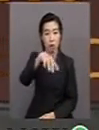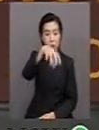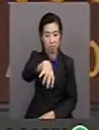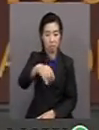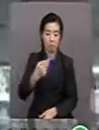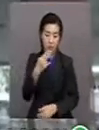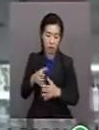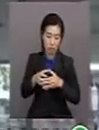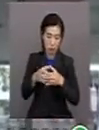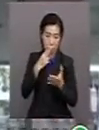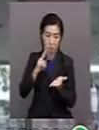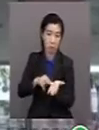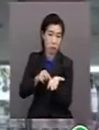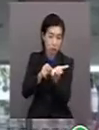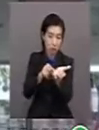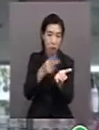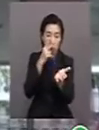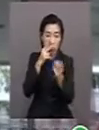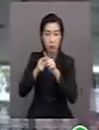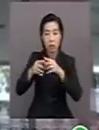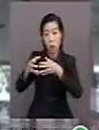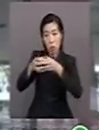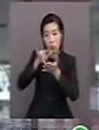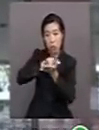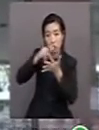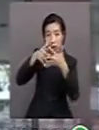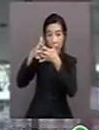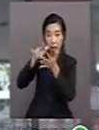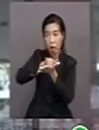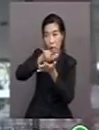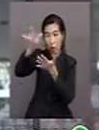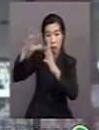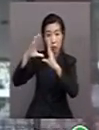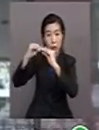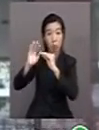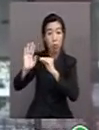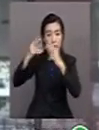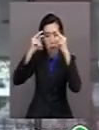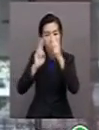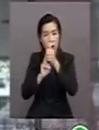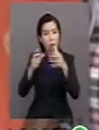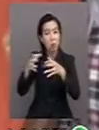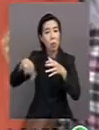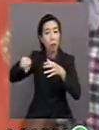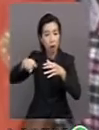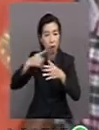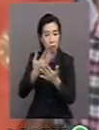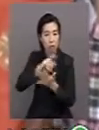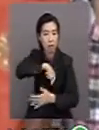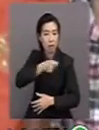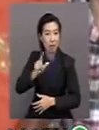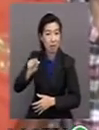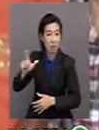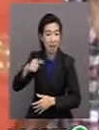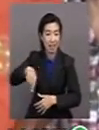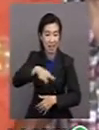ใช้จ่ายงบประมาณเที่ยวบินเช่าเหมาลำที่เดินทางไปประชุมของพลเอกประวิตรวงษ์สุวรรณและคณะนะคะก็คือคุณศรีสุวรรณจร